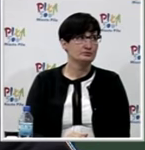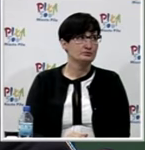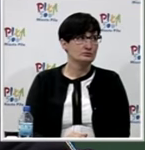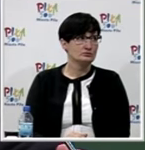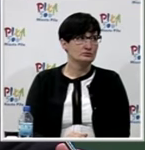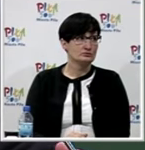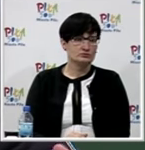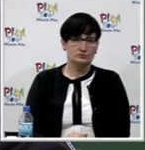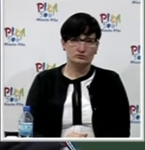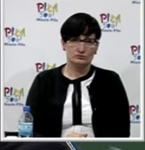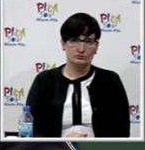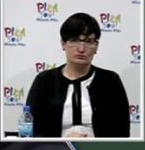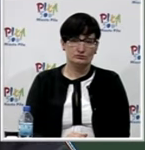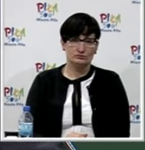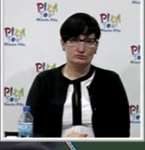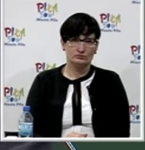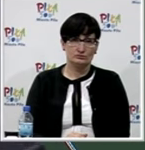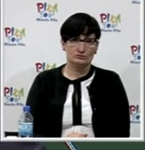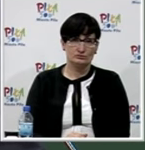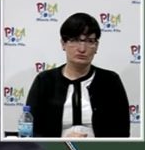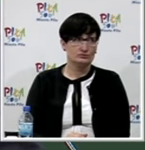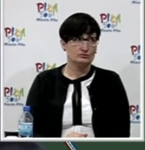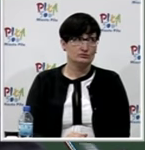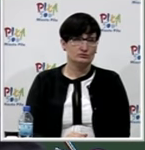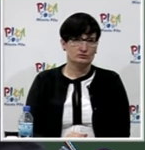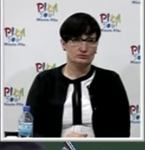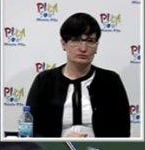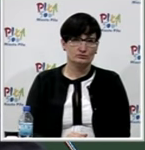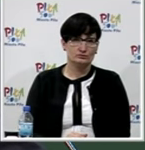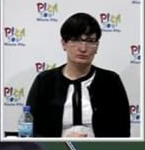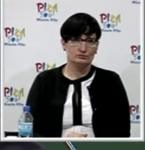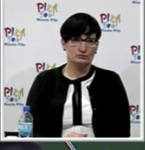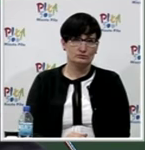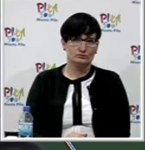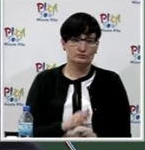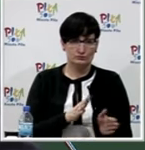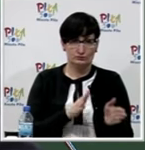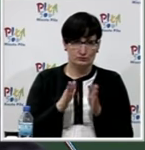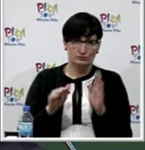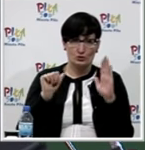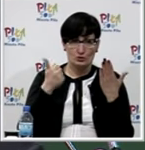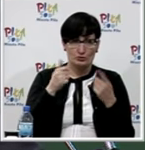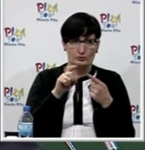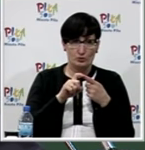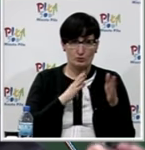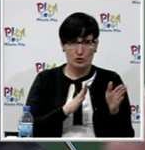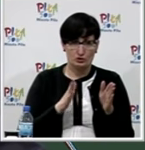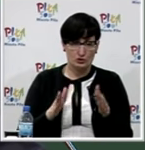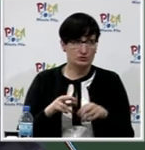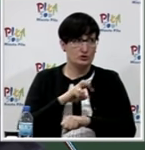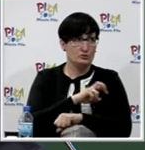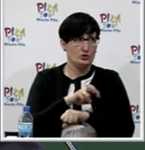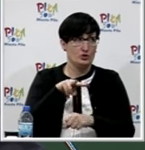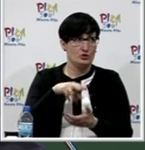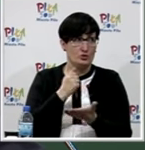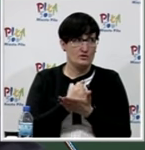A teraz przed nami siódmy punkt porządku, przepraszam, Szósty punkt porządku obrad. Jest nim projekt uchwały w